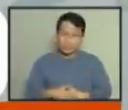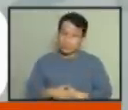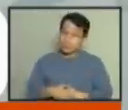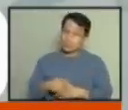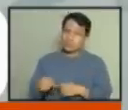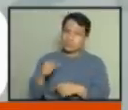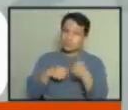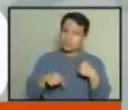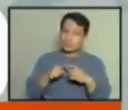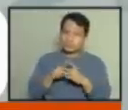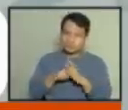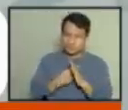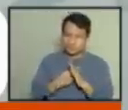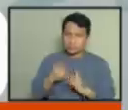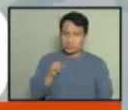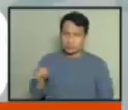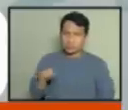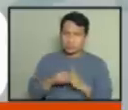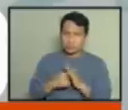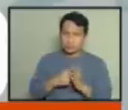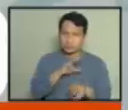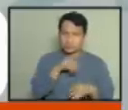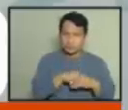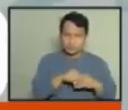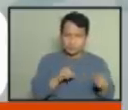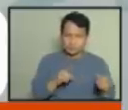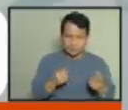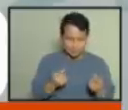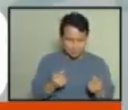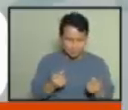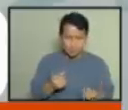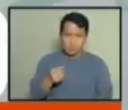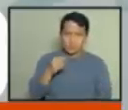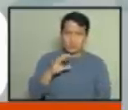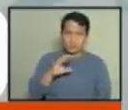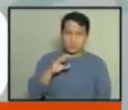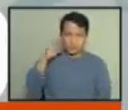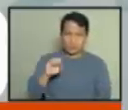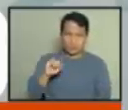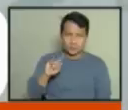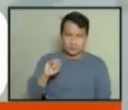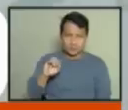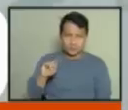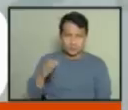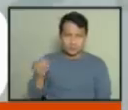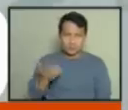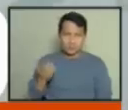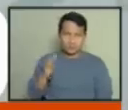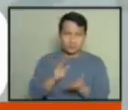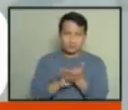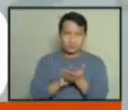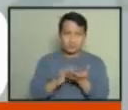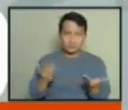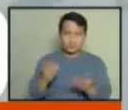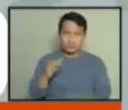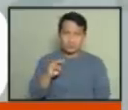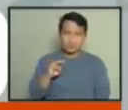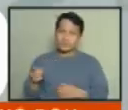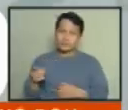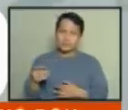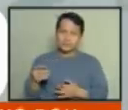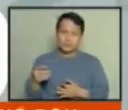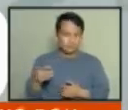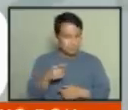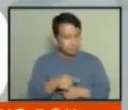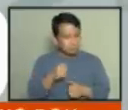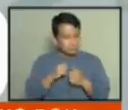nang sumalis lang nung fraternity na yan, sir. Po. Anong pangalan po ng fraternity? Cavite Varsitarian po. Saan eskwelahan sila? Sa Maliksi po dati.